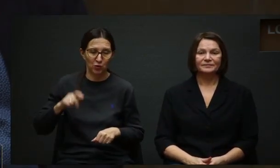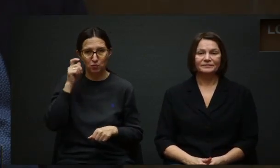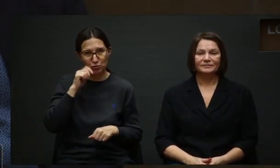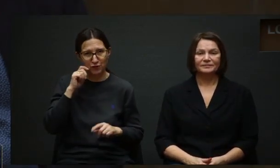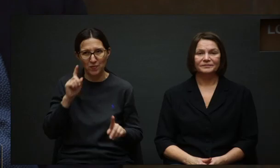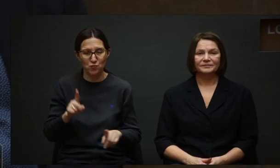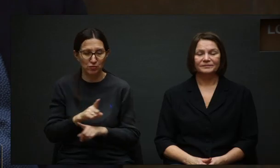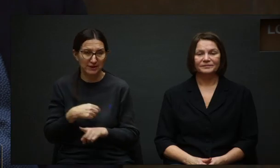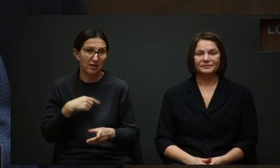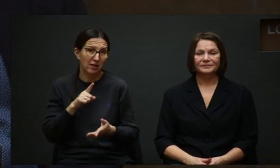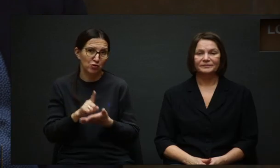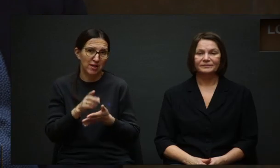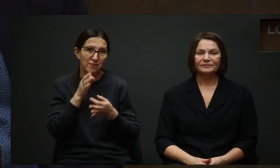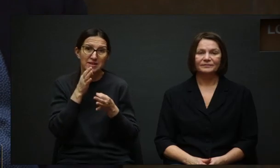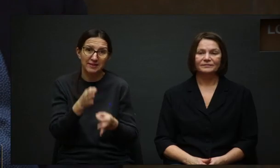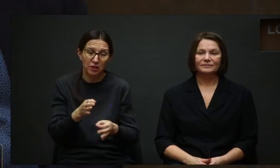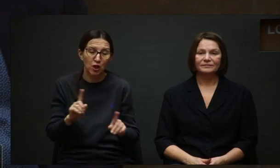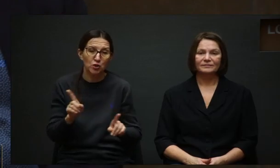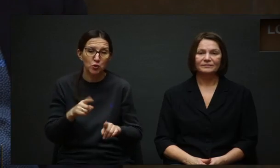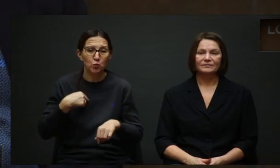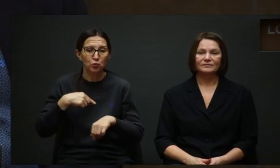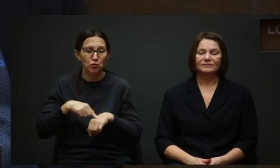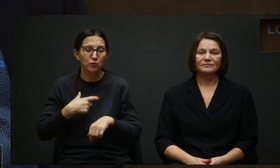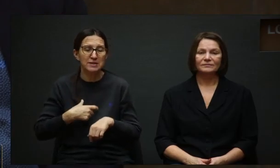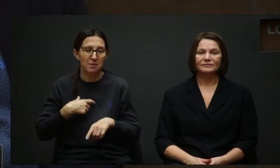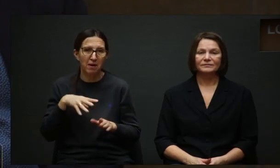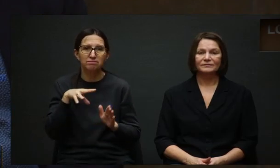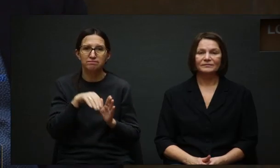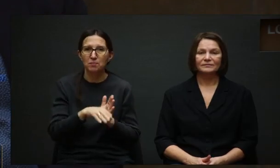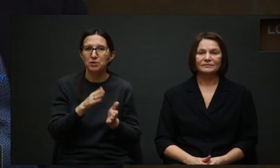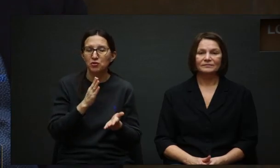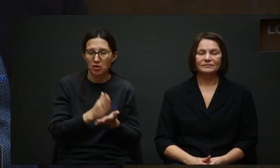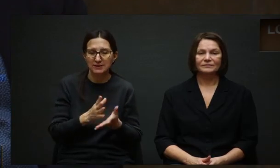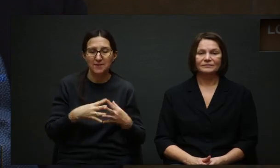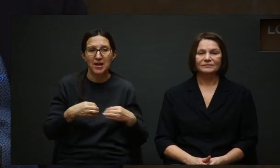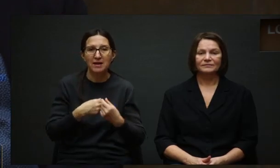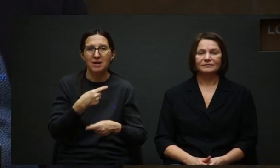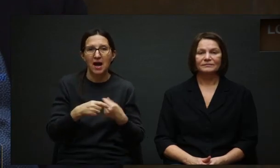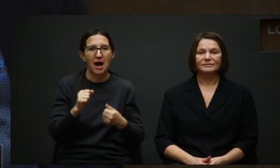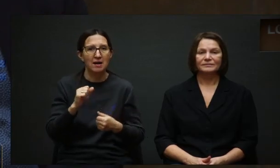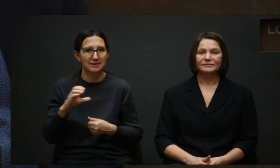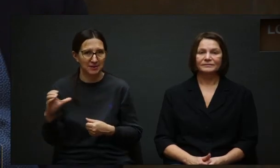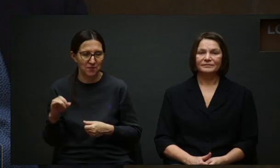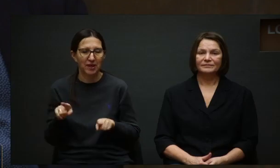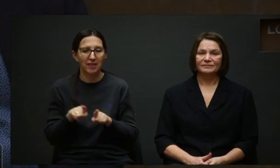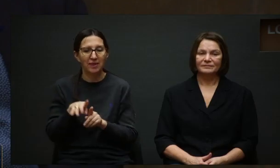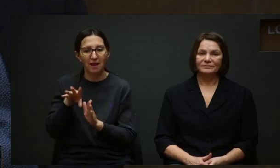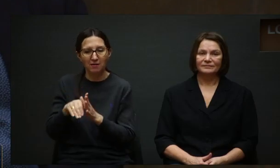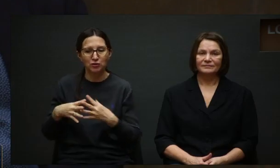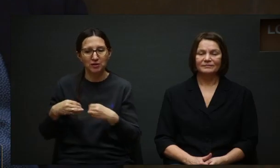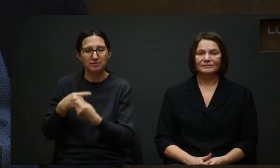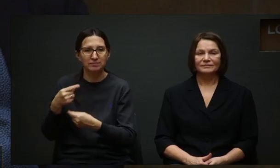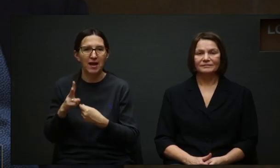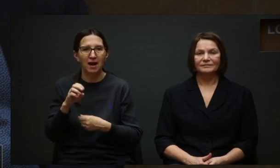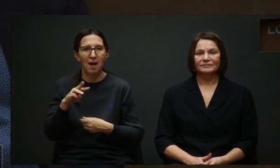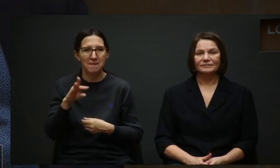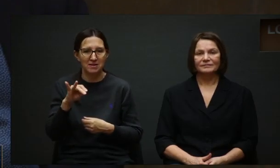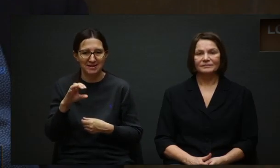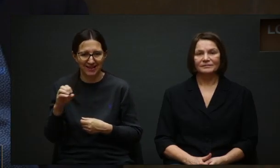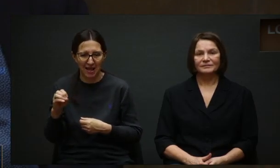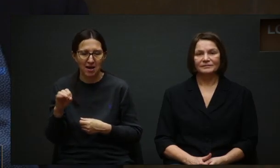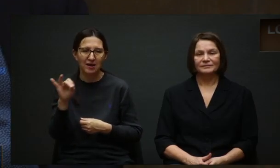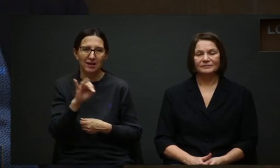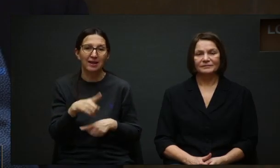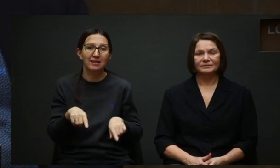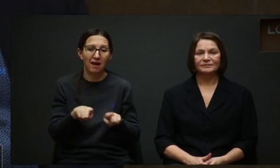Пушкинского музея, должна сказать, что чувствую себя причастной и к династии Асов, и к династии Каменских, и,